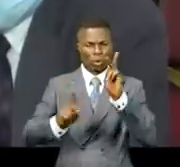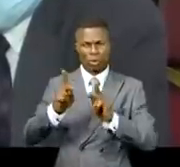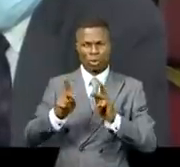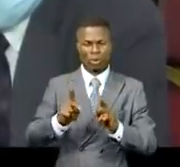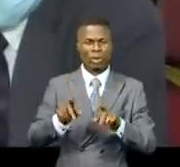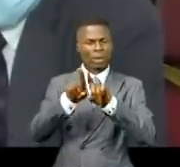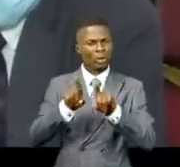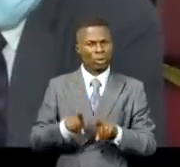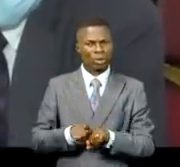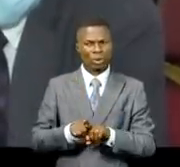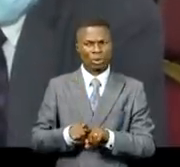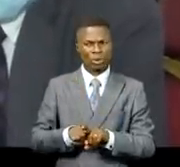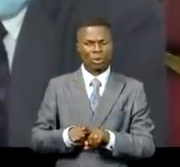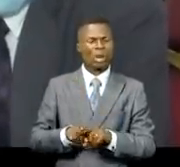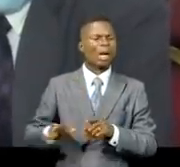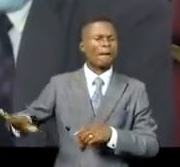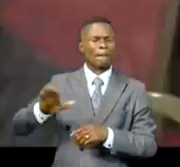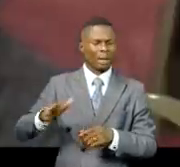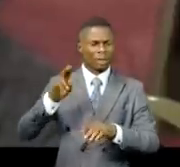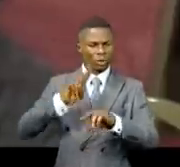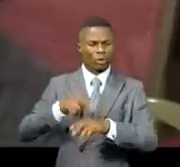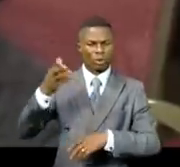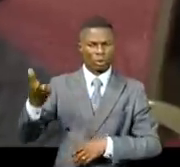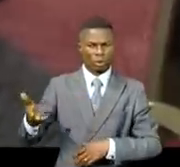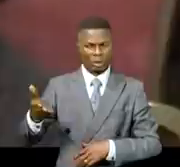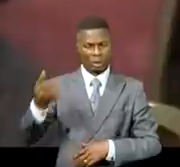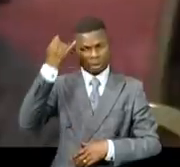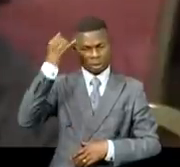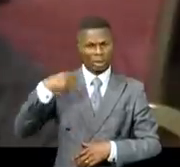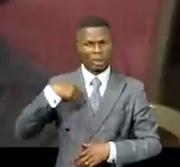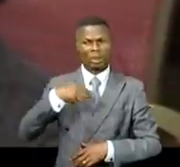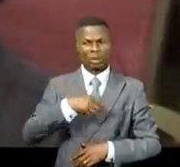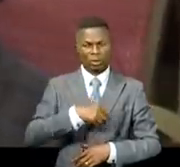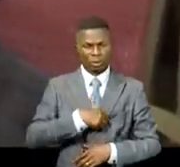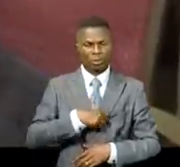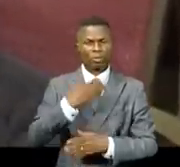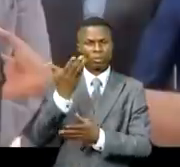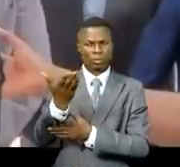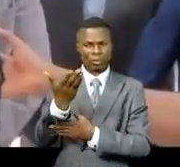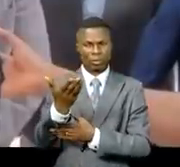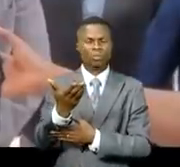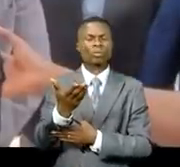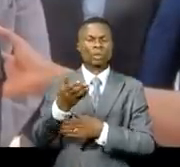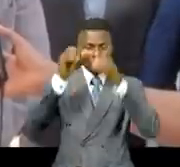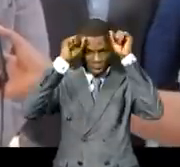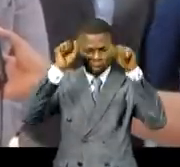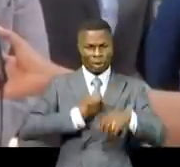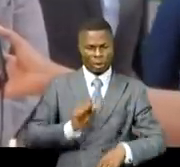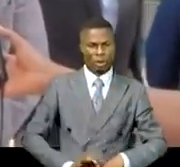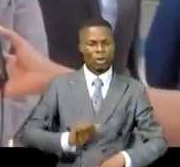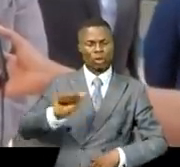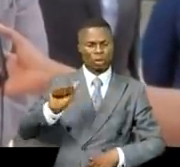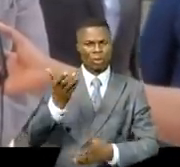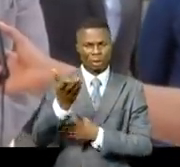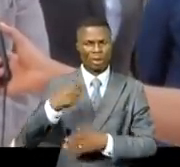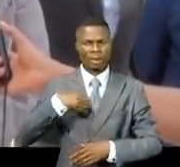soient ses ressources. L'idée, c'est ce qui est demandé par le président de la République démocratique du Congo,